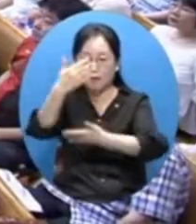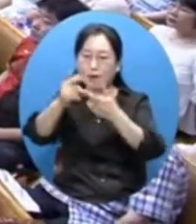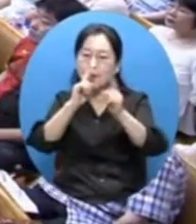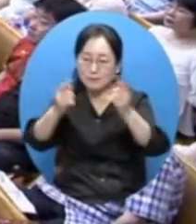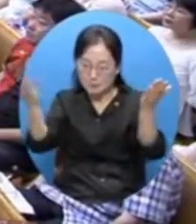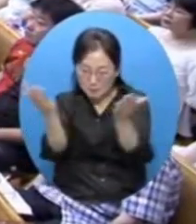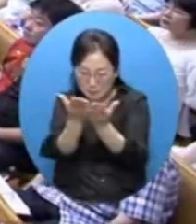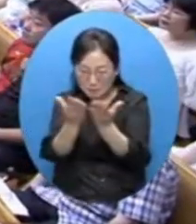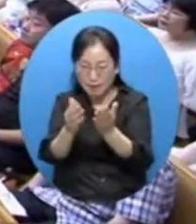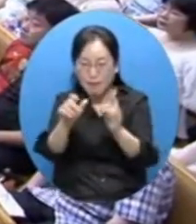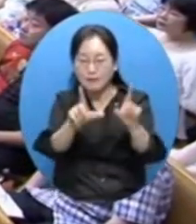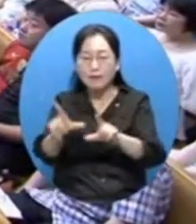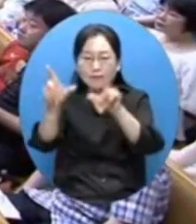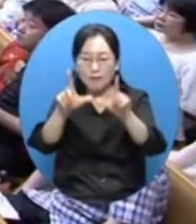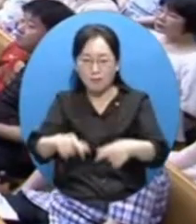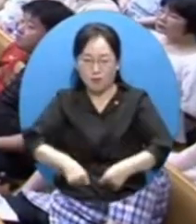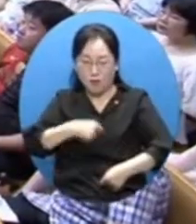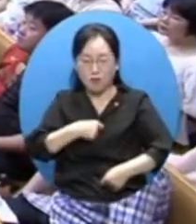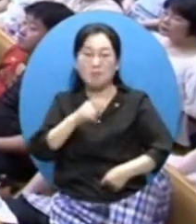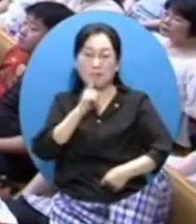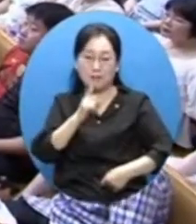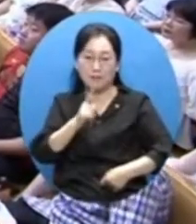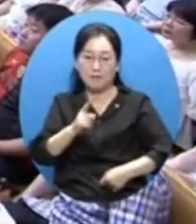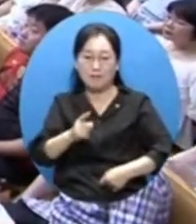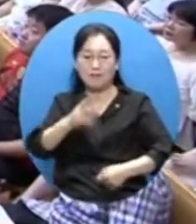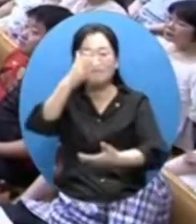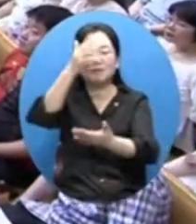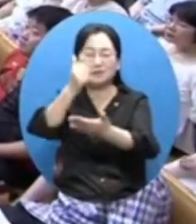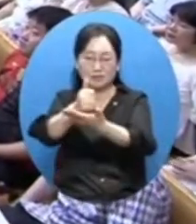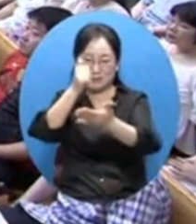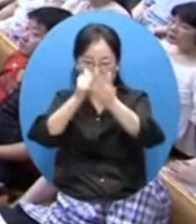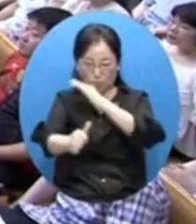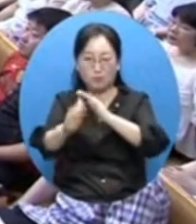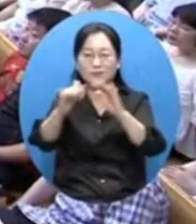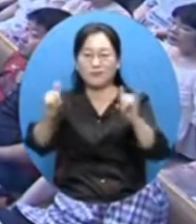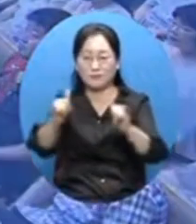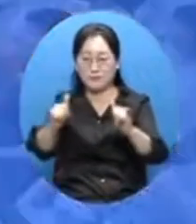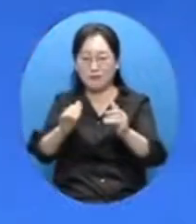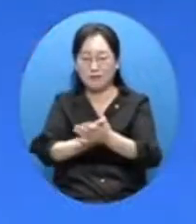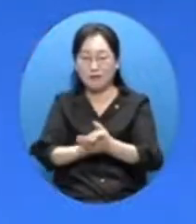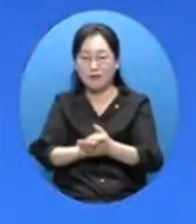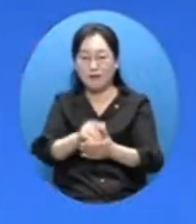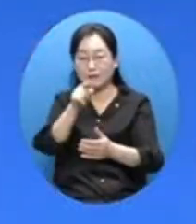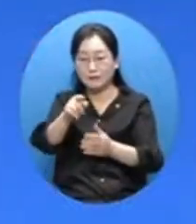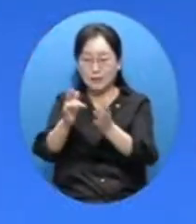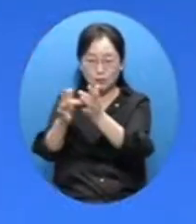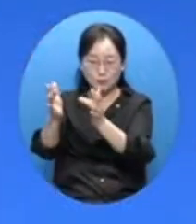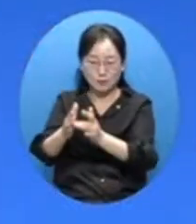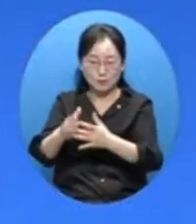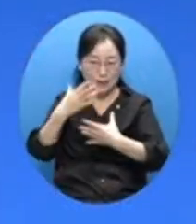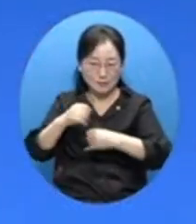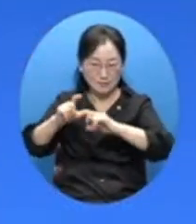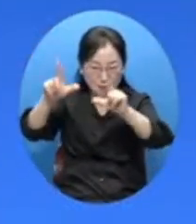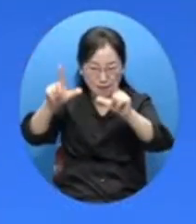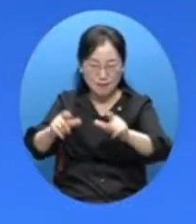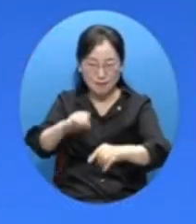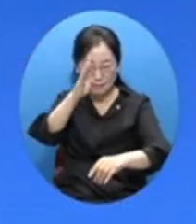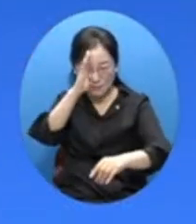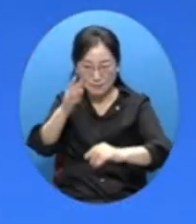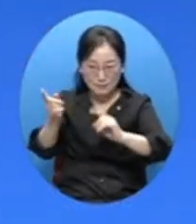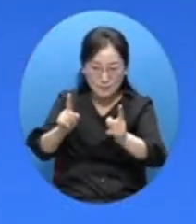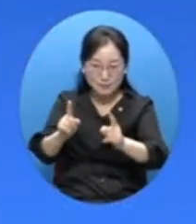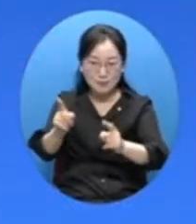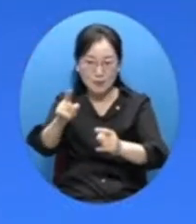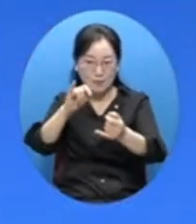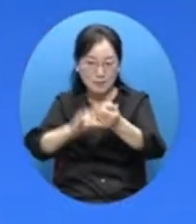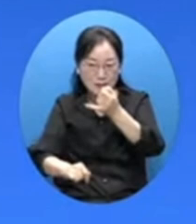사람들입니다. 회당 안에서 지도자급에 있는 사람들이었습니다. 이 사람들은 예수님께서 안식일 날 병을 고치는 것이 안식일을